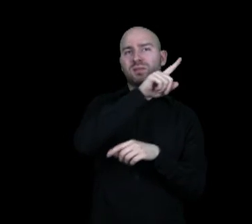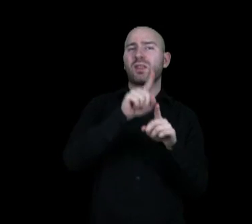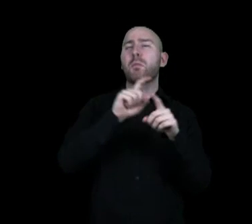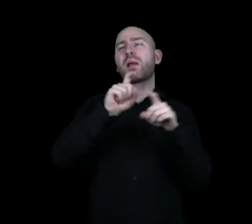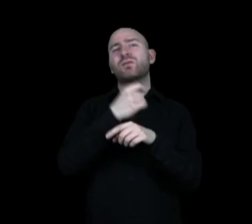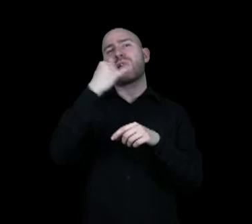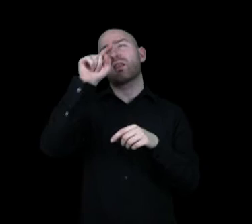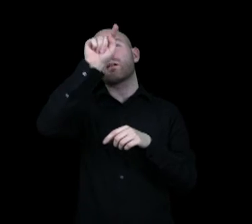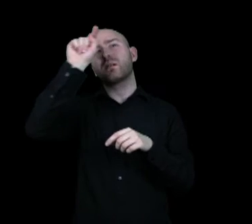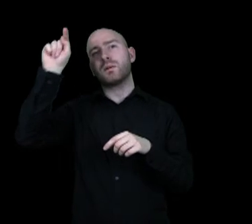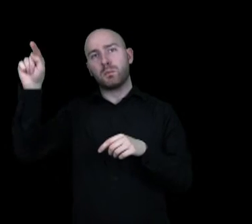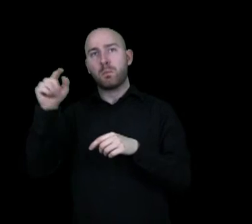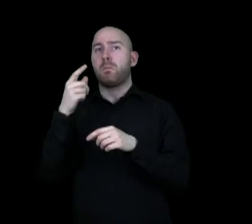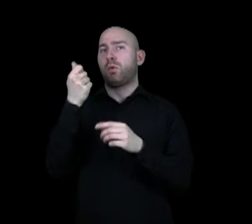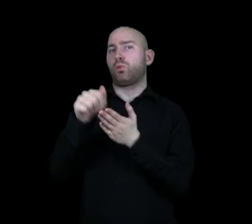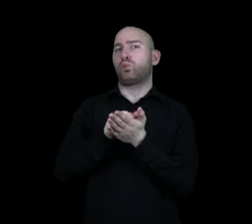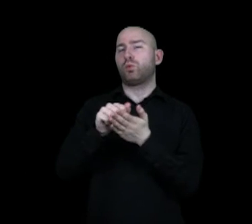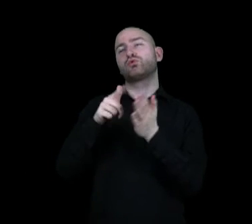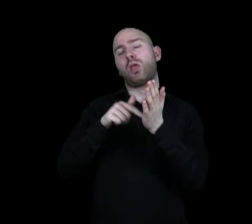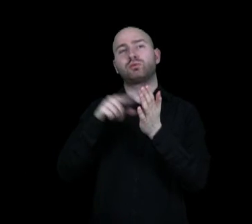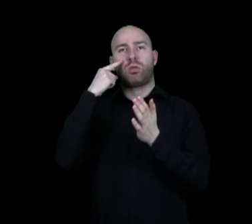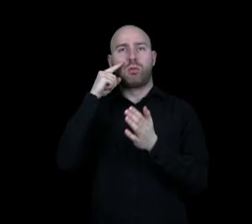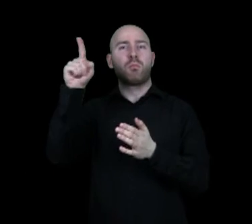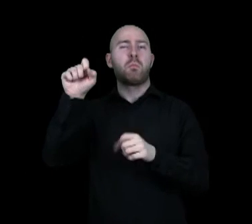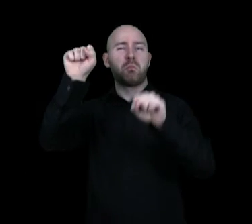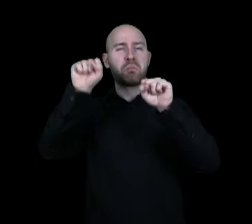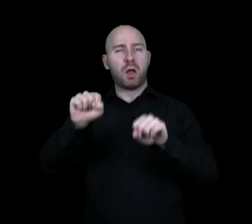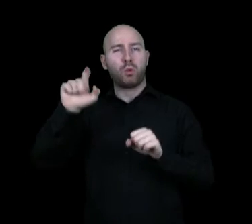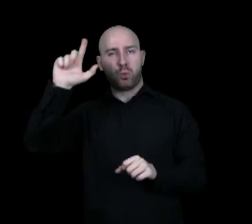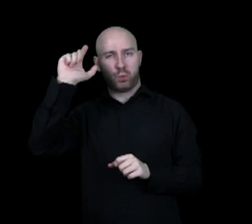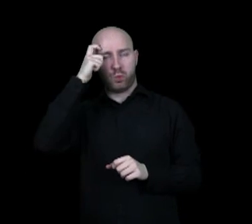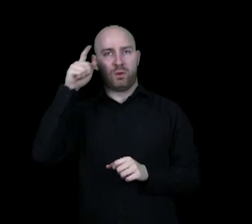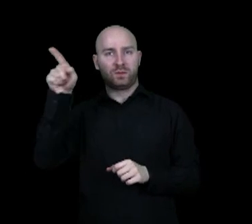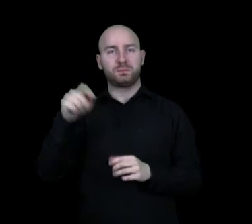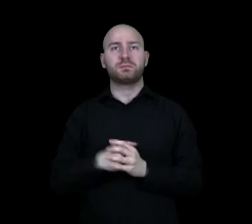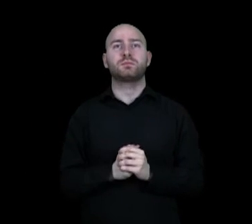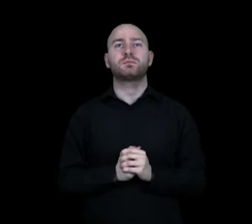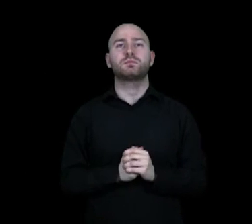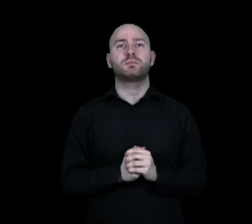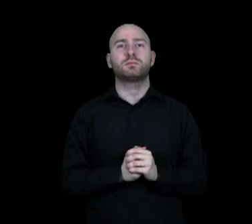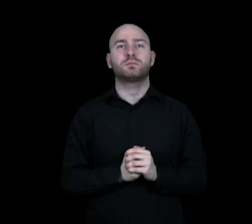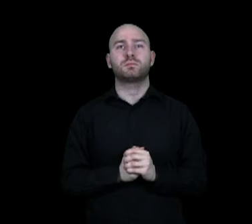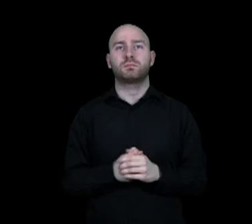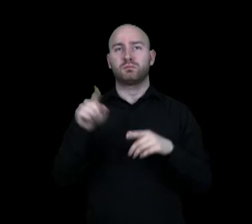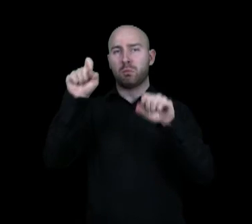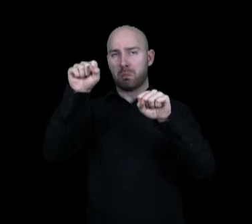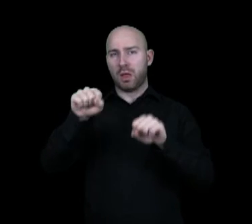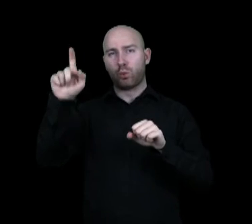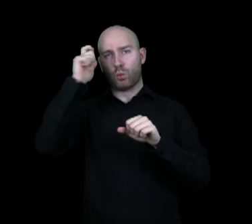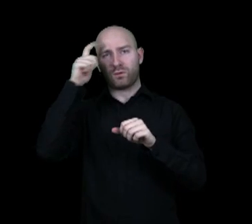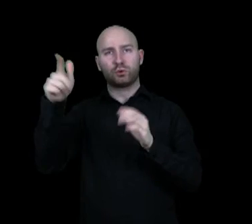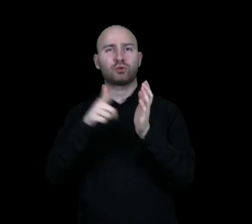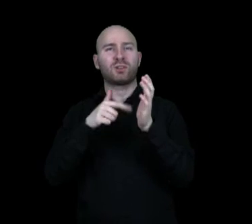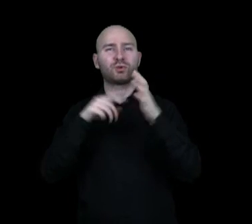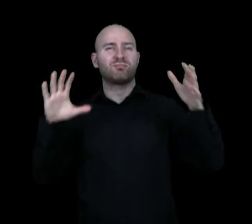to bank centralny. Bank centralny. Bank centralny, który czasami jest instytucją